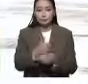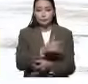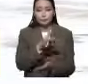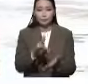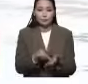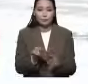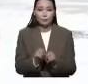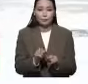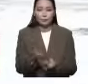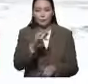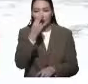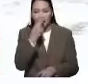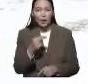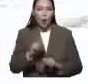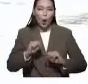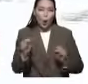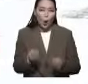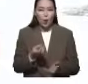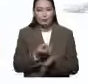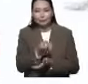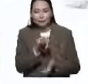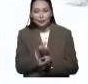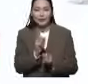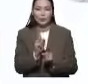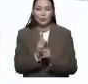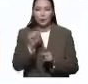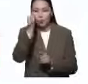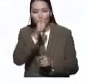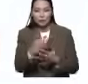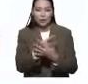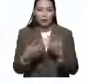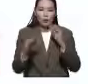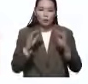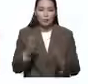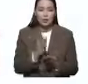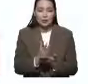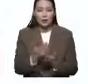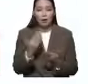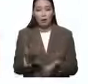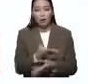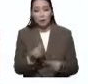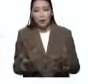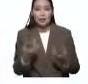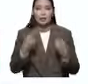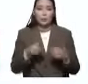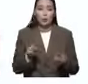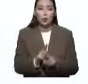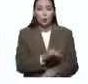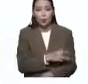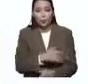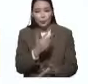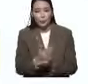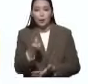әдетте мұз қалашығы салынатын, түрлі бейнені тамашалайтынбыз. Бірақ биыл қардың кеш жауғанынан ба, әлде басқа да себептері бар ма,